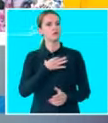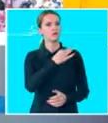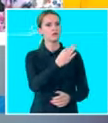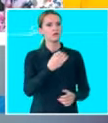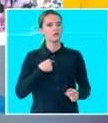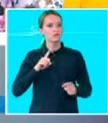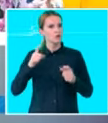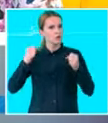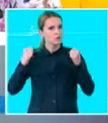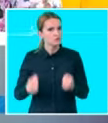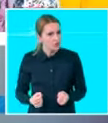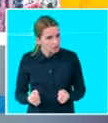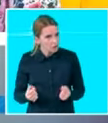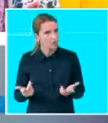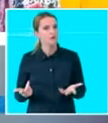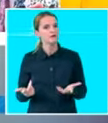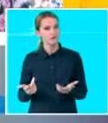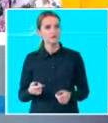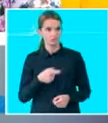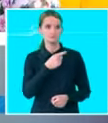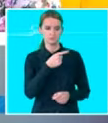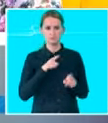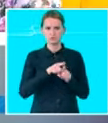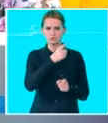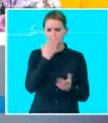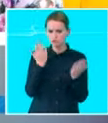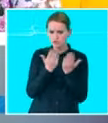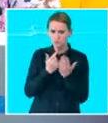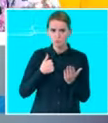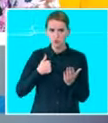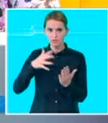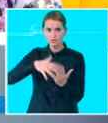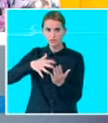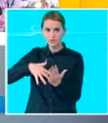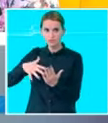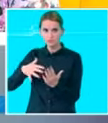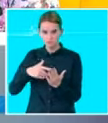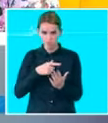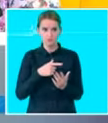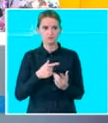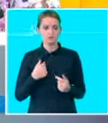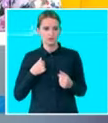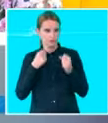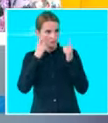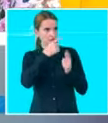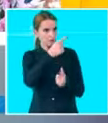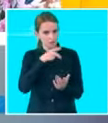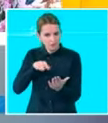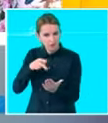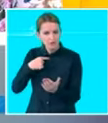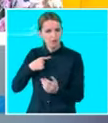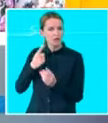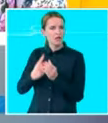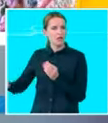аз съм защитавала като каузи. И това ми направи много мило впечатление, разбира се. Но до там, след това вече се видяхме лично, разбира се, че вече сме на